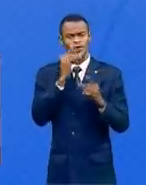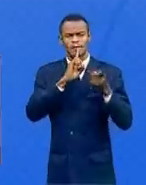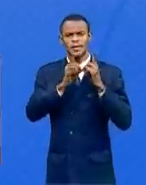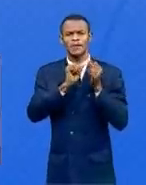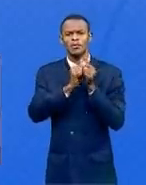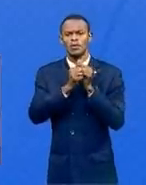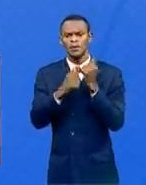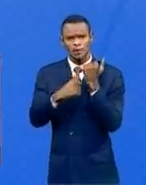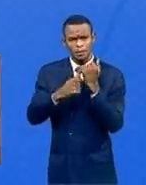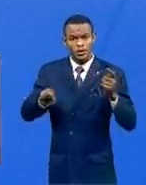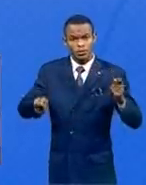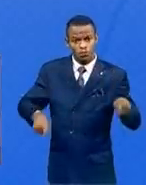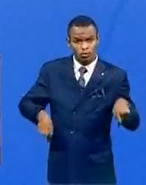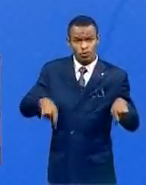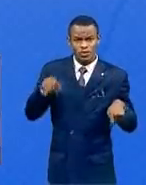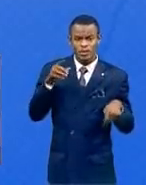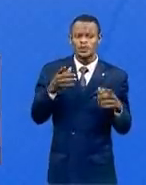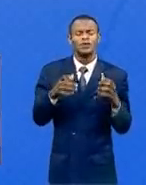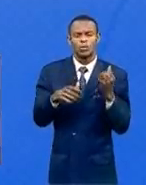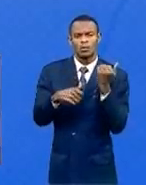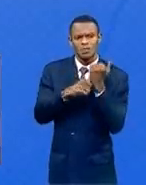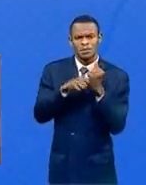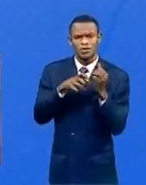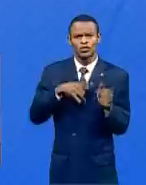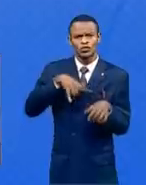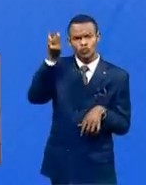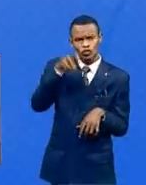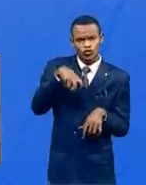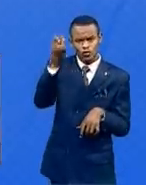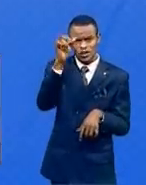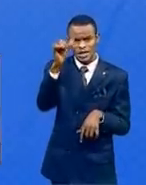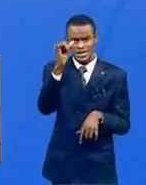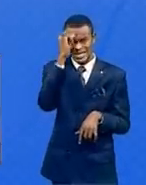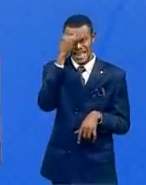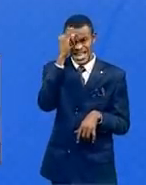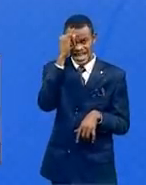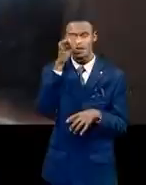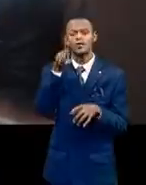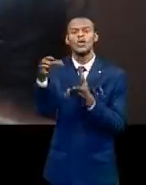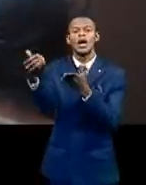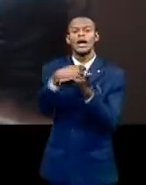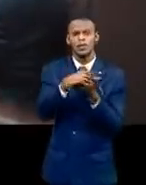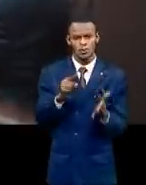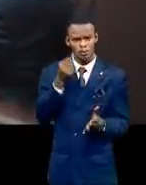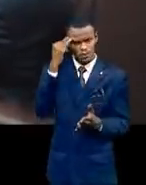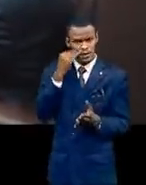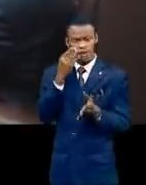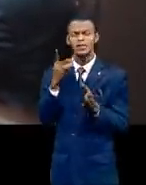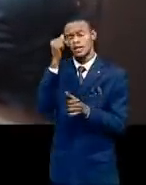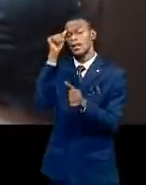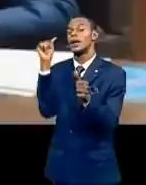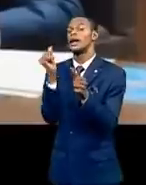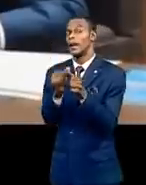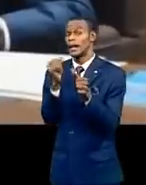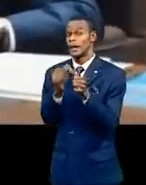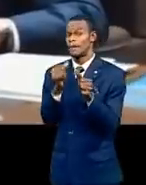retour de nos compatriotes en Inde. Le Premier ministre chef du gouvernement a rappelé spécifiquement aux ministres concernés